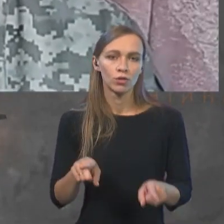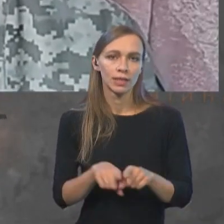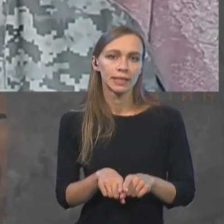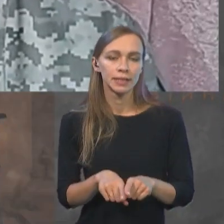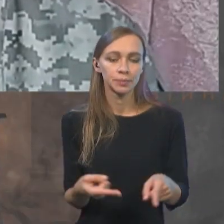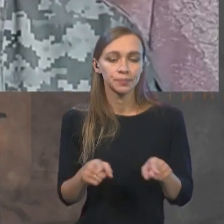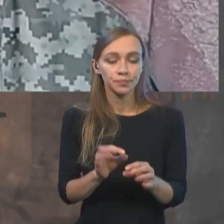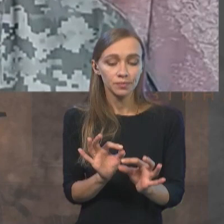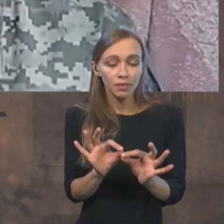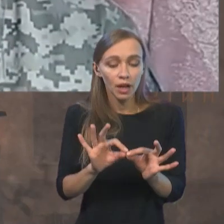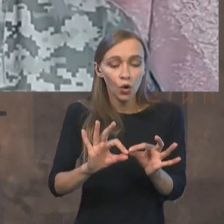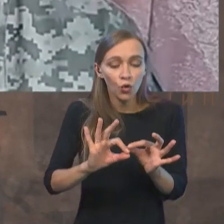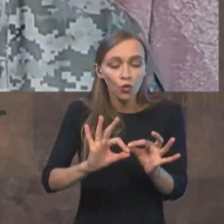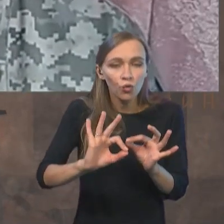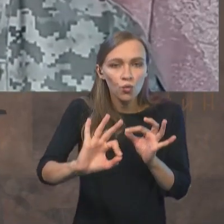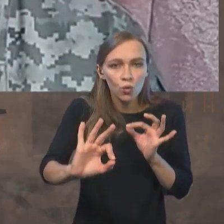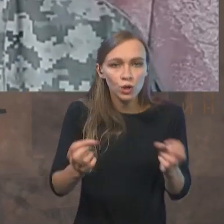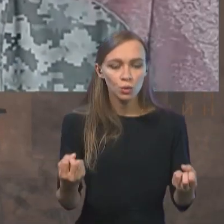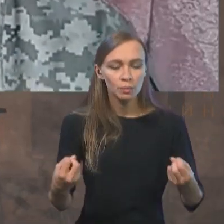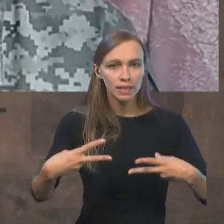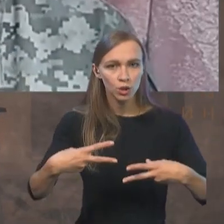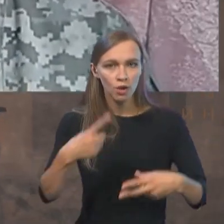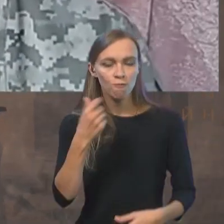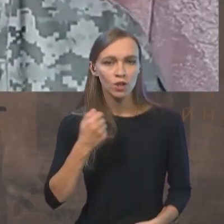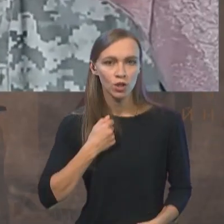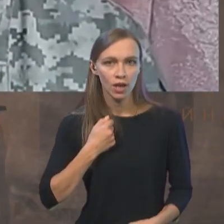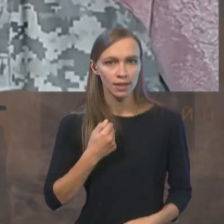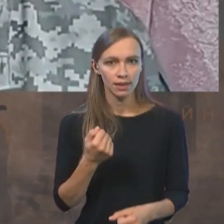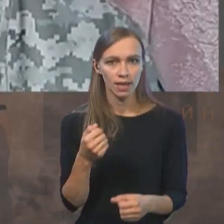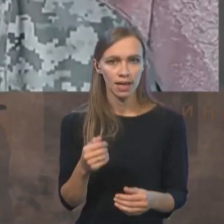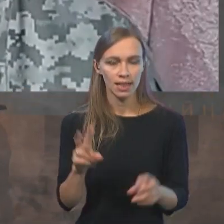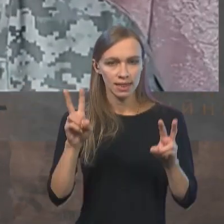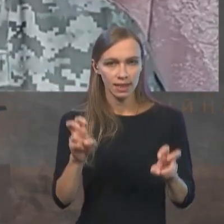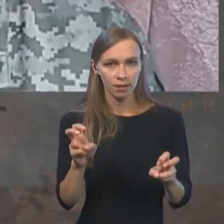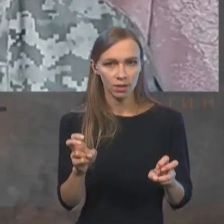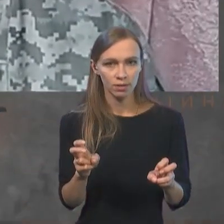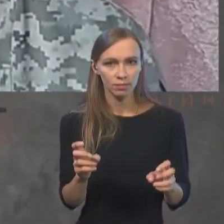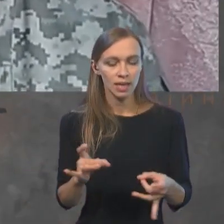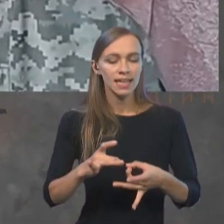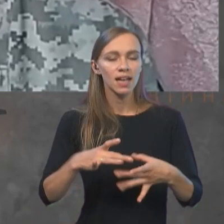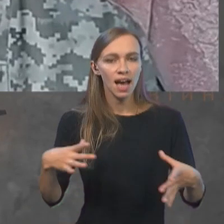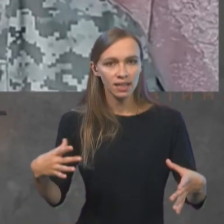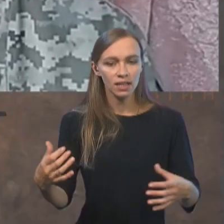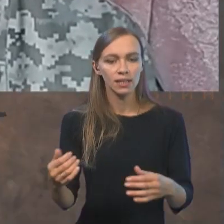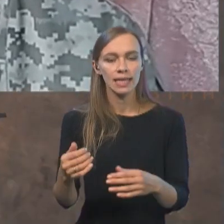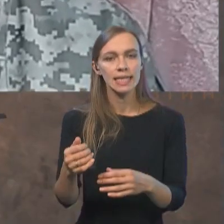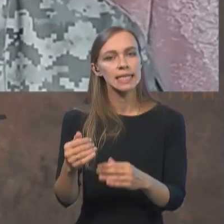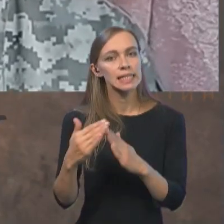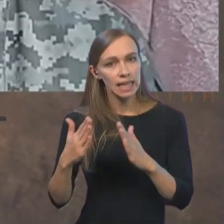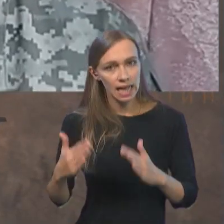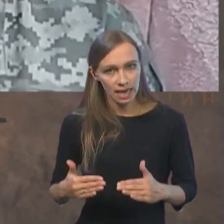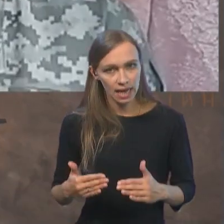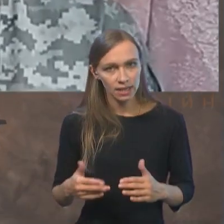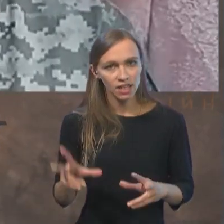вузькоспеціалізована воєнна тема. Слушно Купер зауважує, що навіть ядерний снаряд, який вважається дійсно